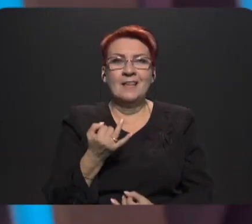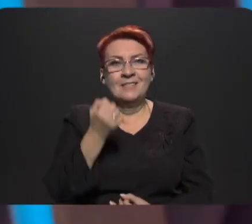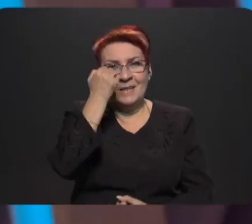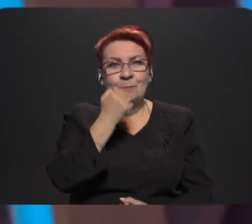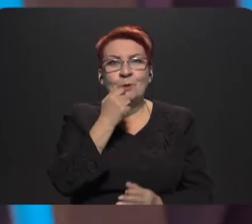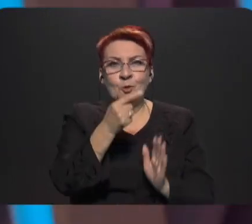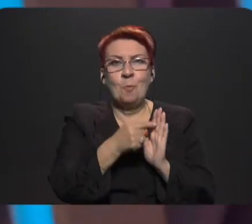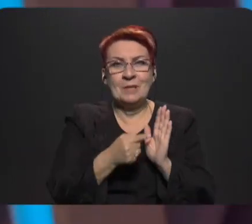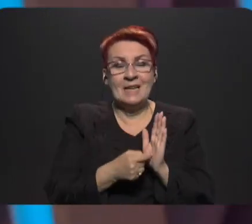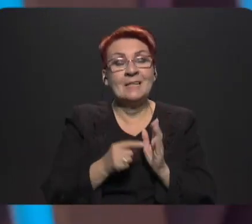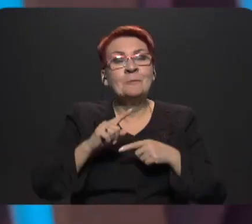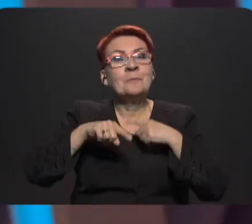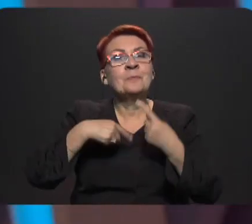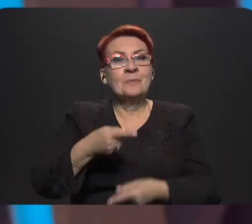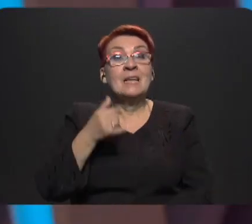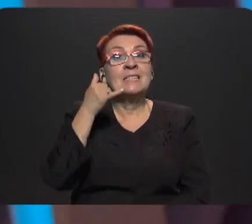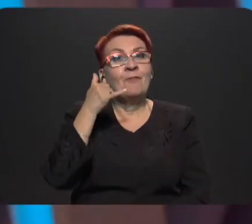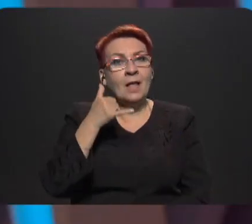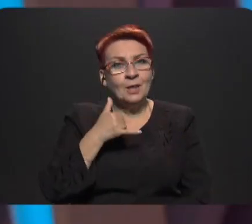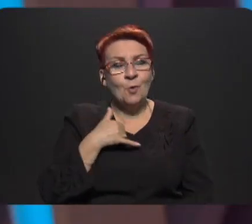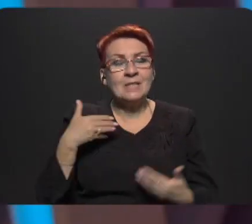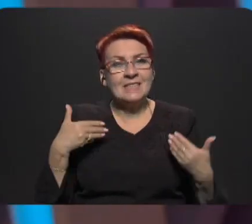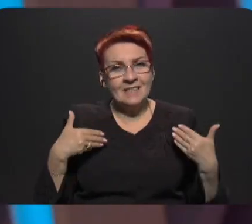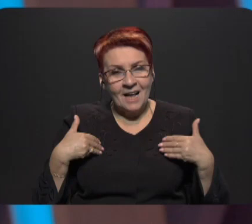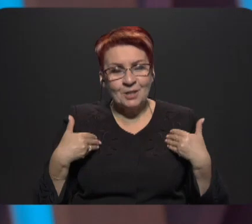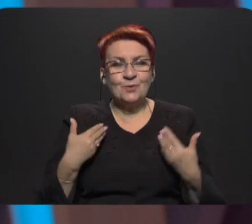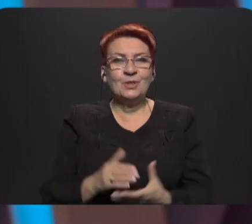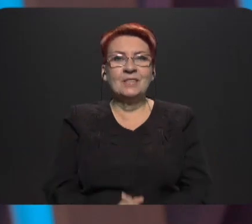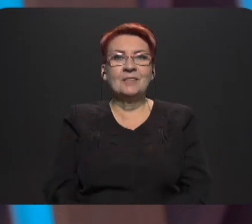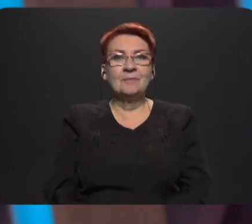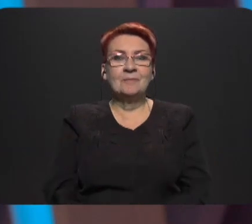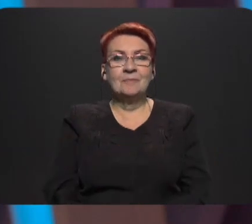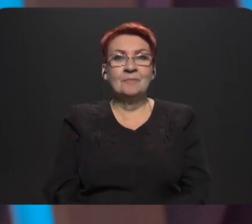поделились. А у нас есть еще один звонок сегодня. Здравствуйте, мы вас слушаем.